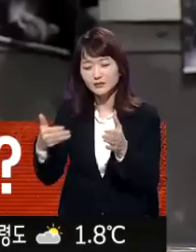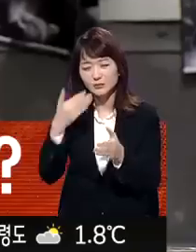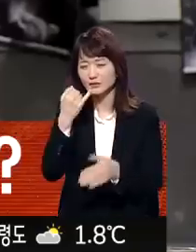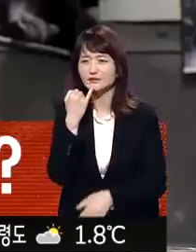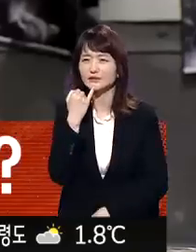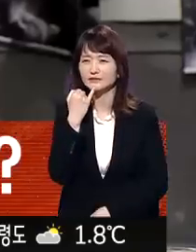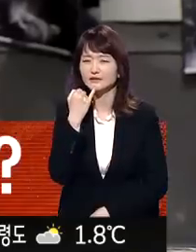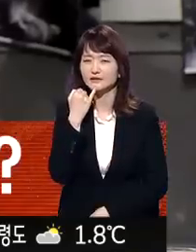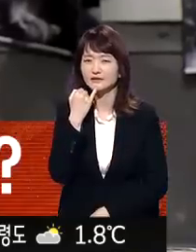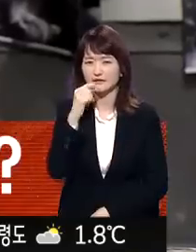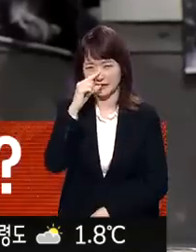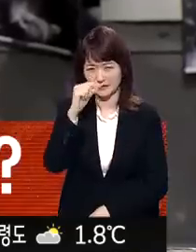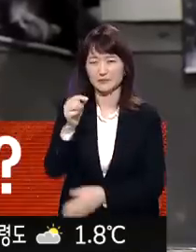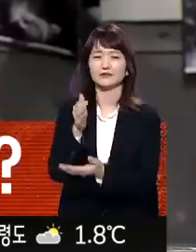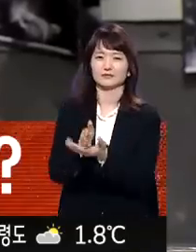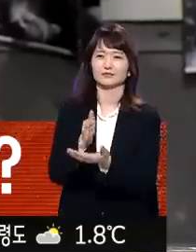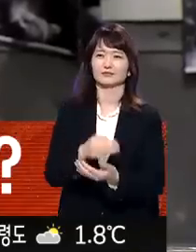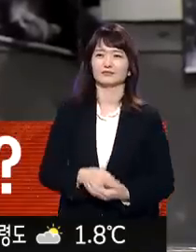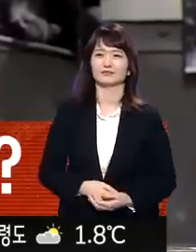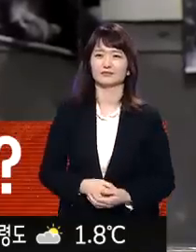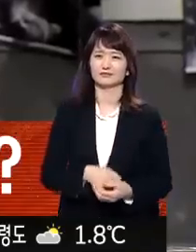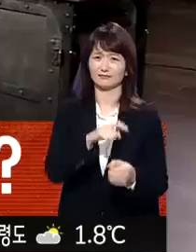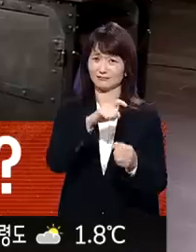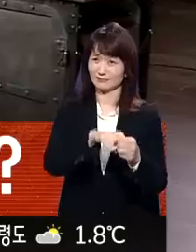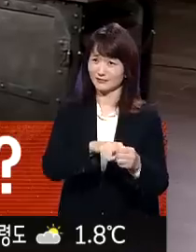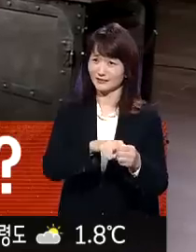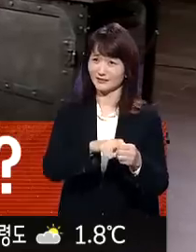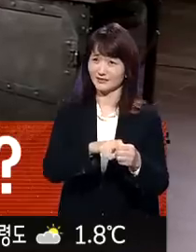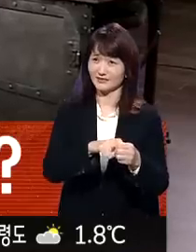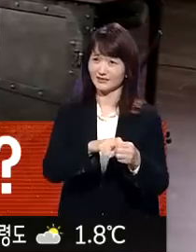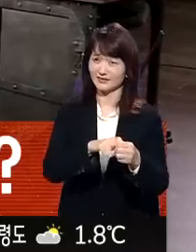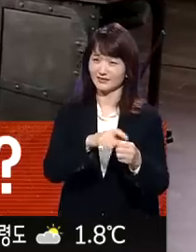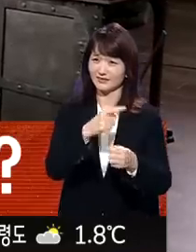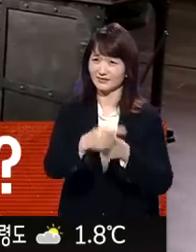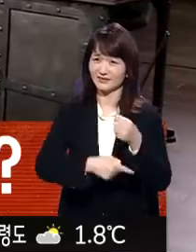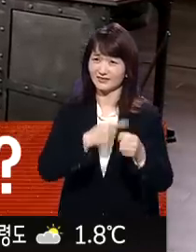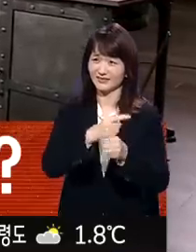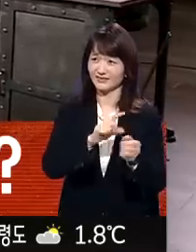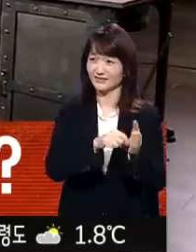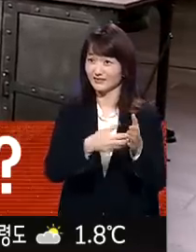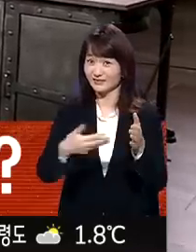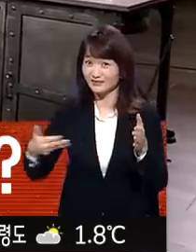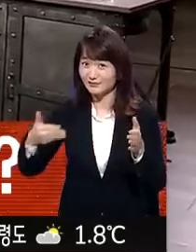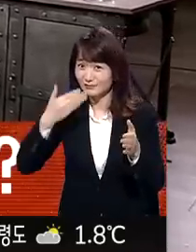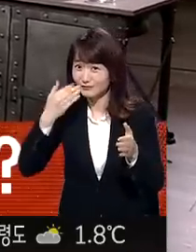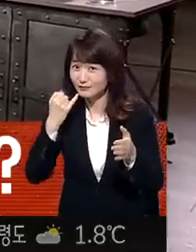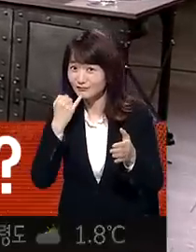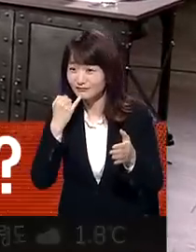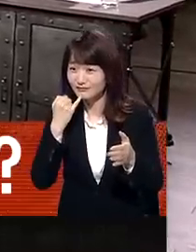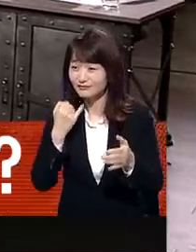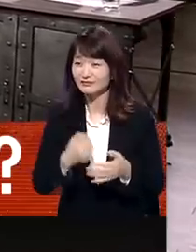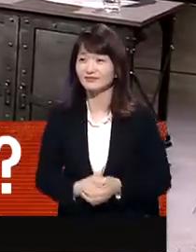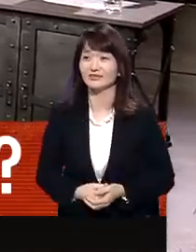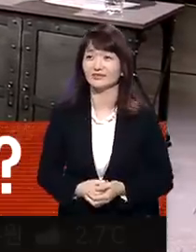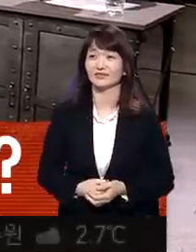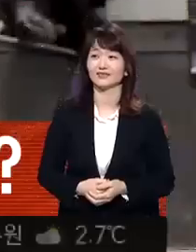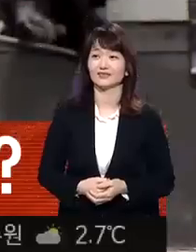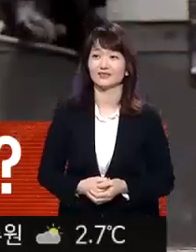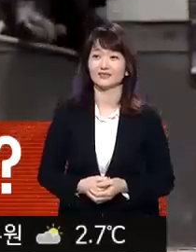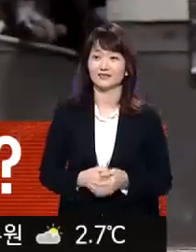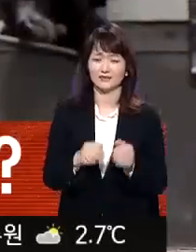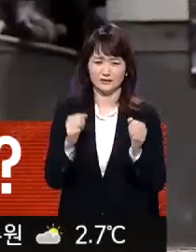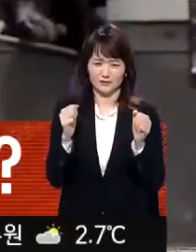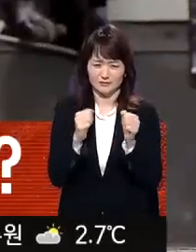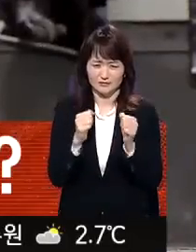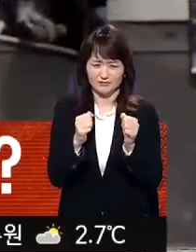예민하지 말라는 얘기죠. 아, 근데 떡 1년 지난 거 괜찮다고 하시는 거 괜찮아요. 아까 얼었는데, 녹여 먹으면 아무